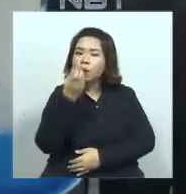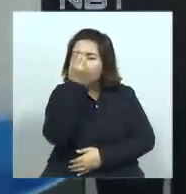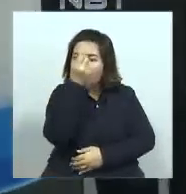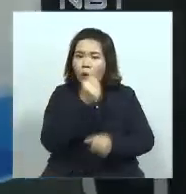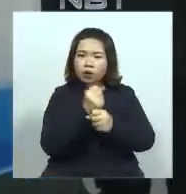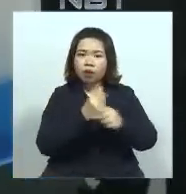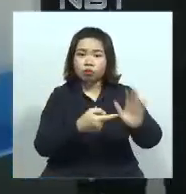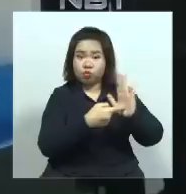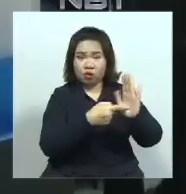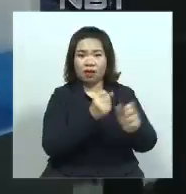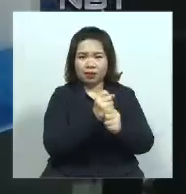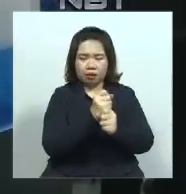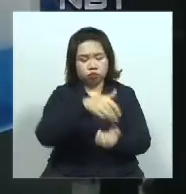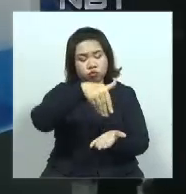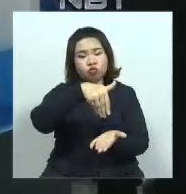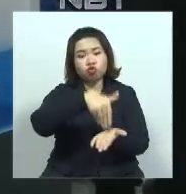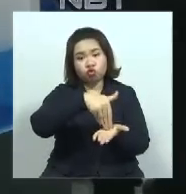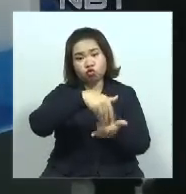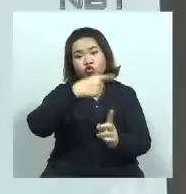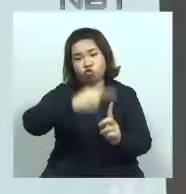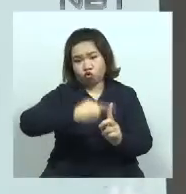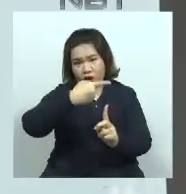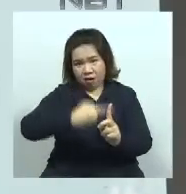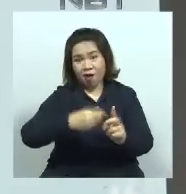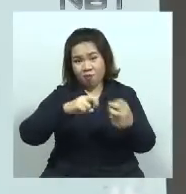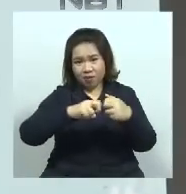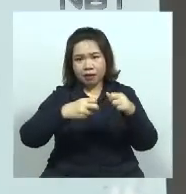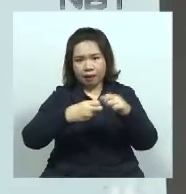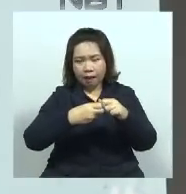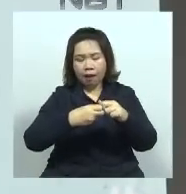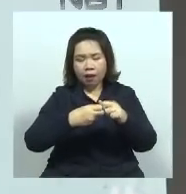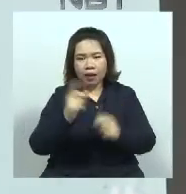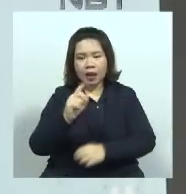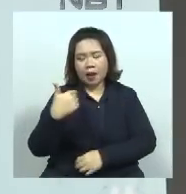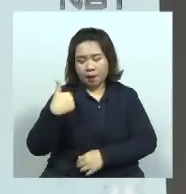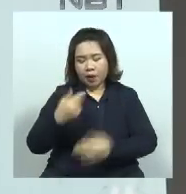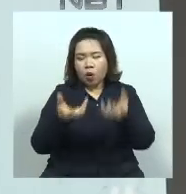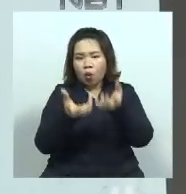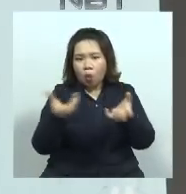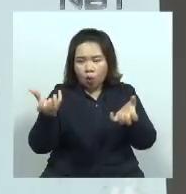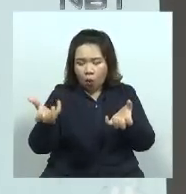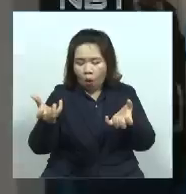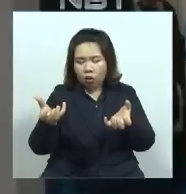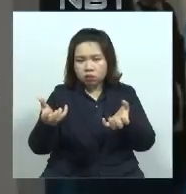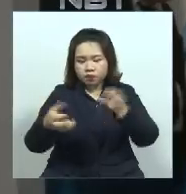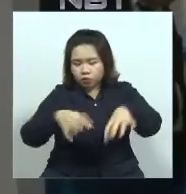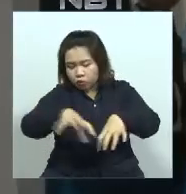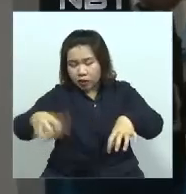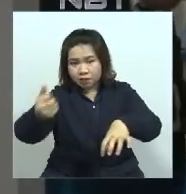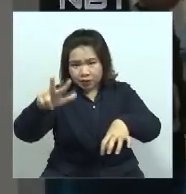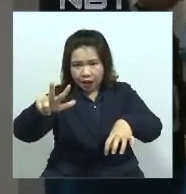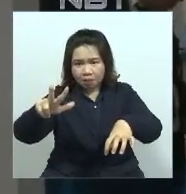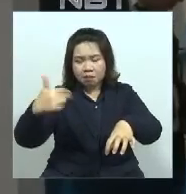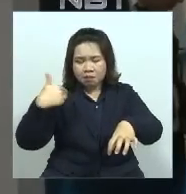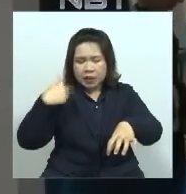ฏิบัติการจริงของศูนย์เฉพาะกิจชั่วคราวในภาวะวิกฤตและการจัดแสดงผลงานนวัตกรรมจาก13หน่วยงานด้านน้ำเพื่อสนับสนุน